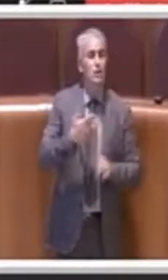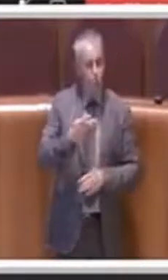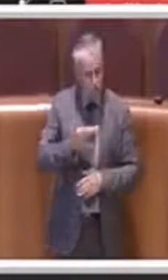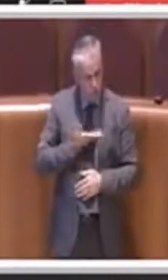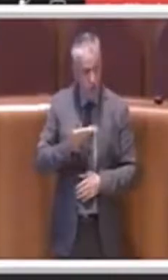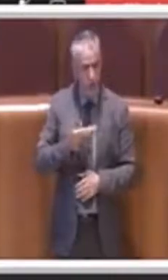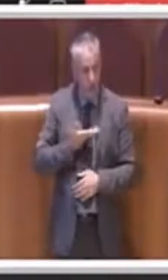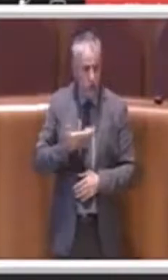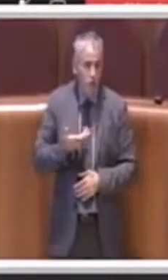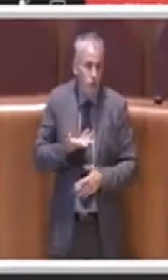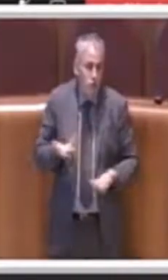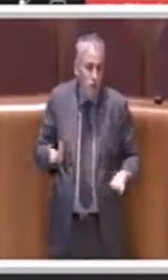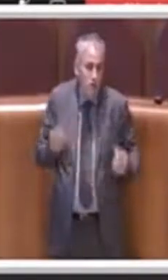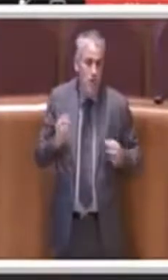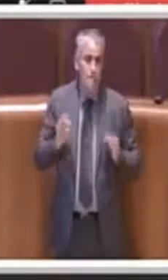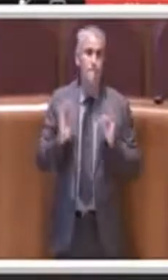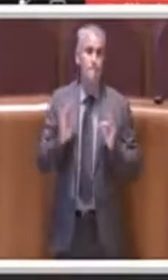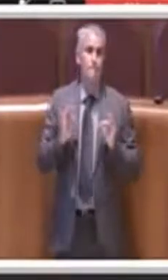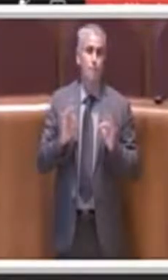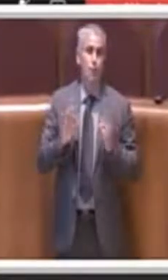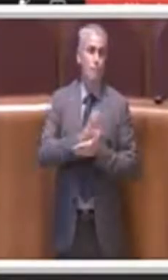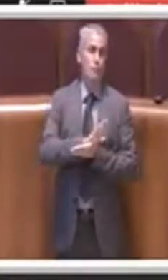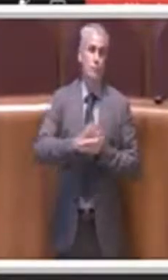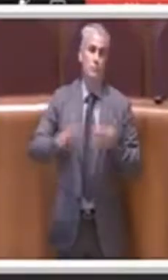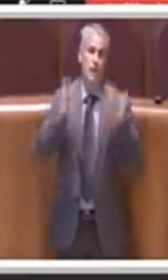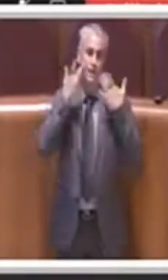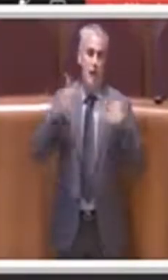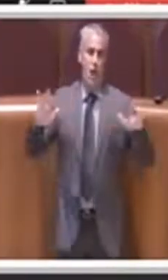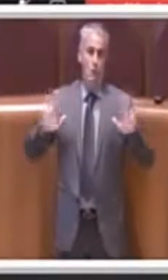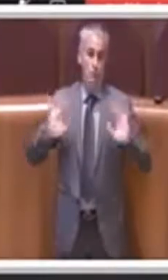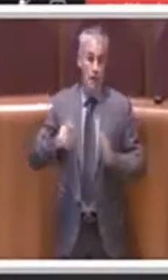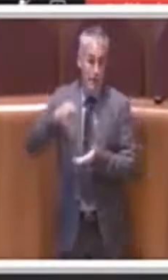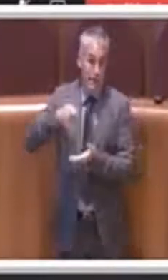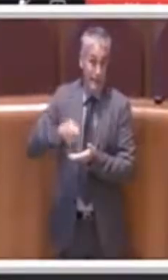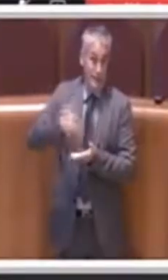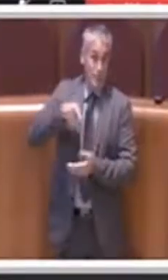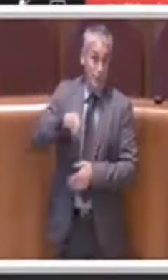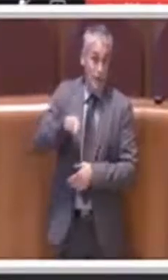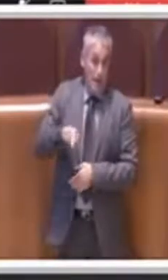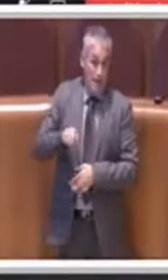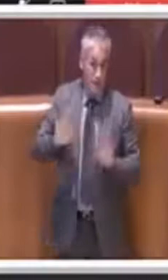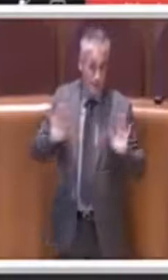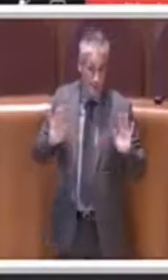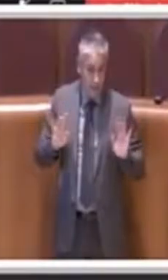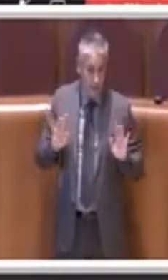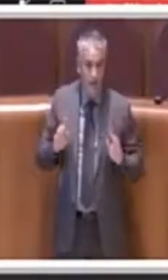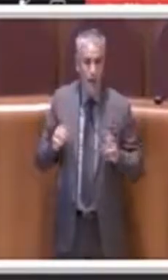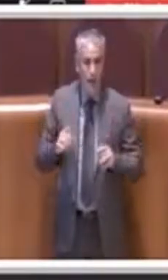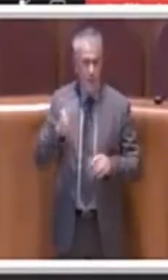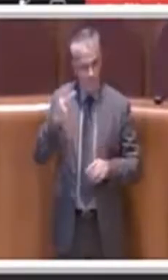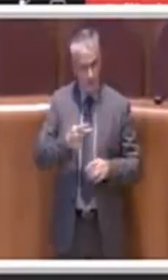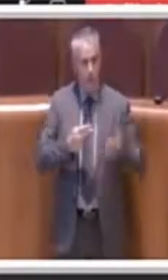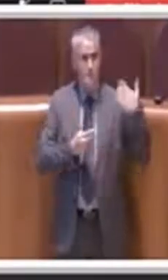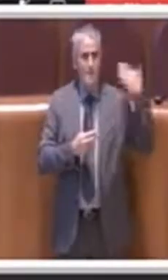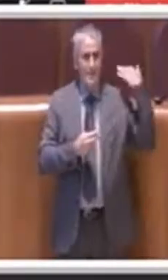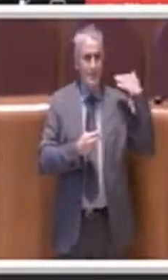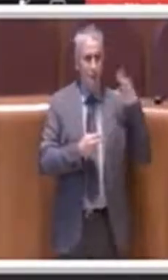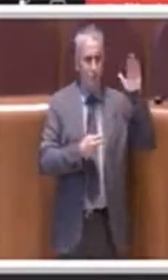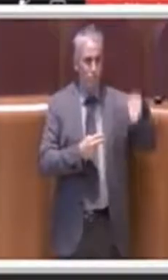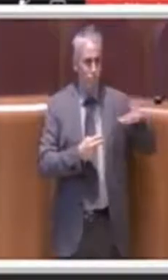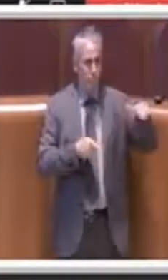Ed è un dato assolutamente politico, rilevante, che magari, come dire, un trend che cambia e che magari poi